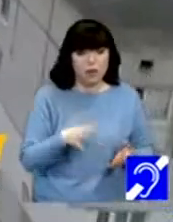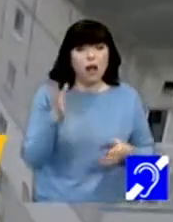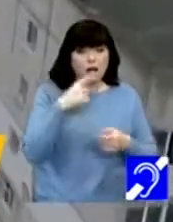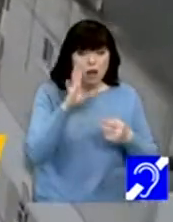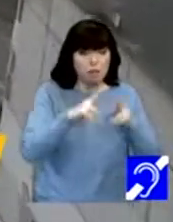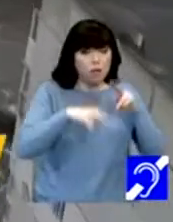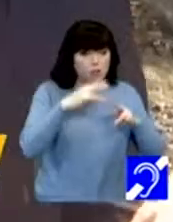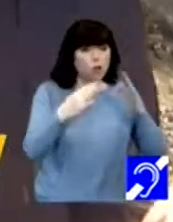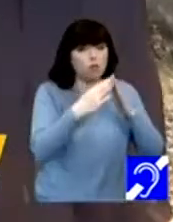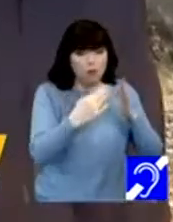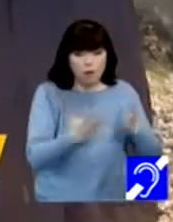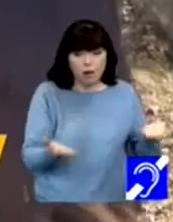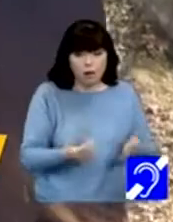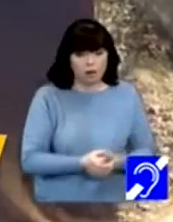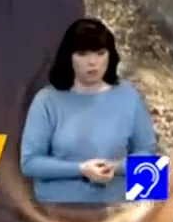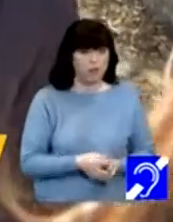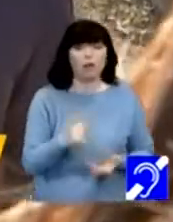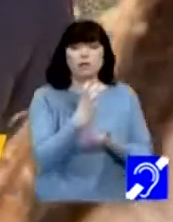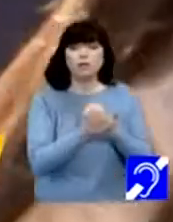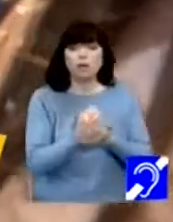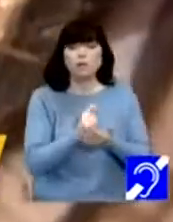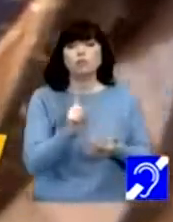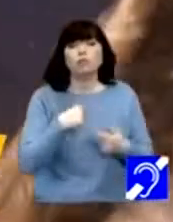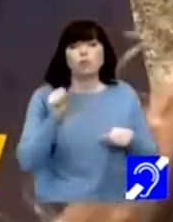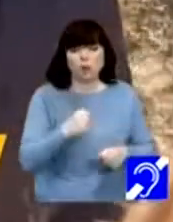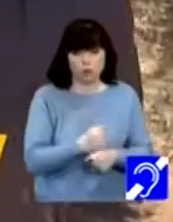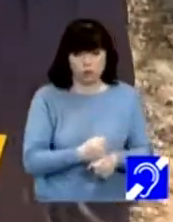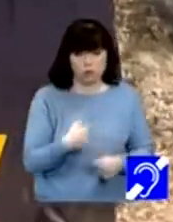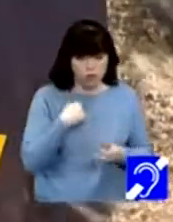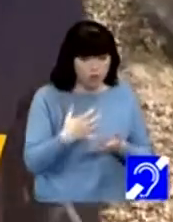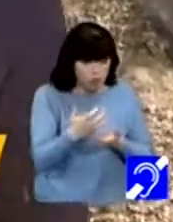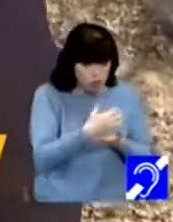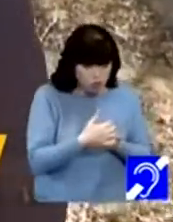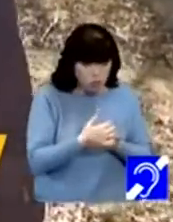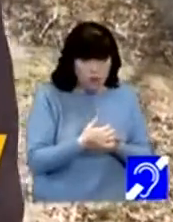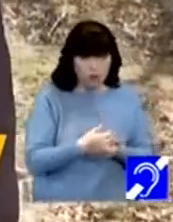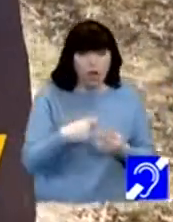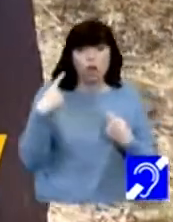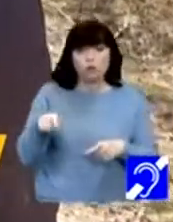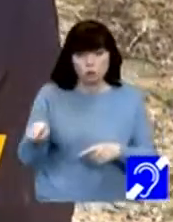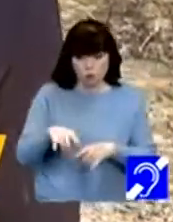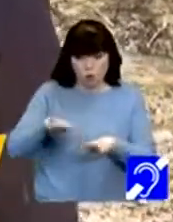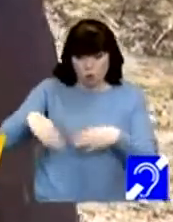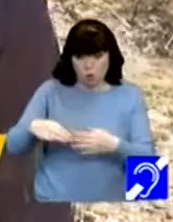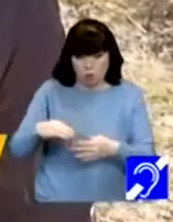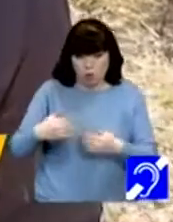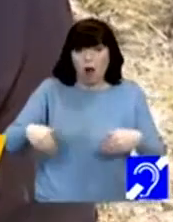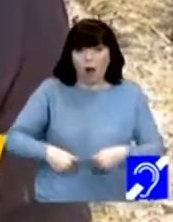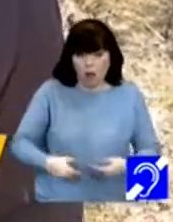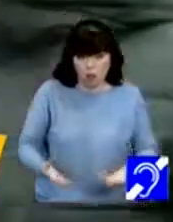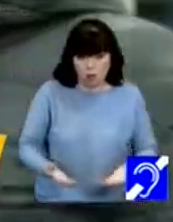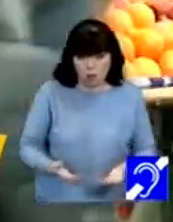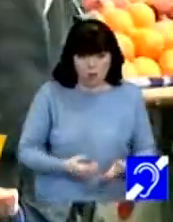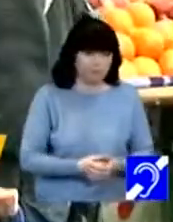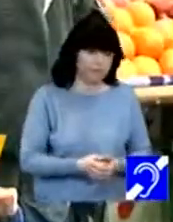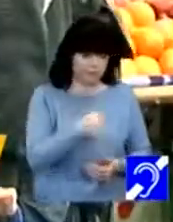căsele și s-au dus. Rezervă și ne-i fac. Și rezervă pot să fac. Eu nu-i grămădi și ne-i fac și rezervă. Altul lângă mine n-are nici. Și mă vechi, eu mă duc tot mai